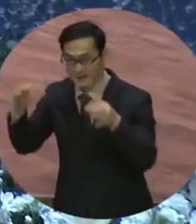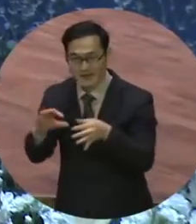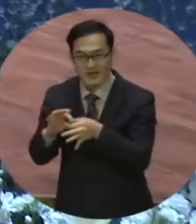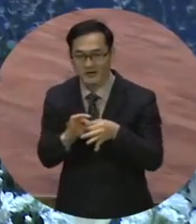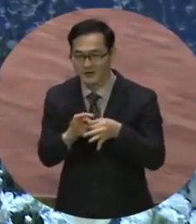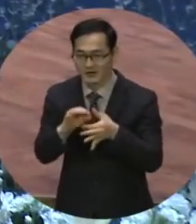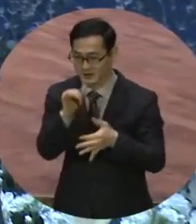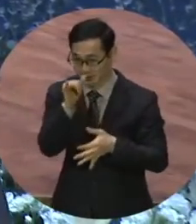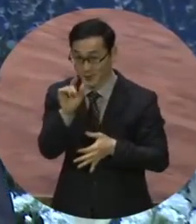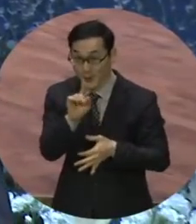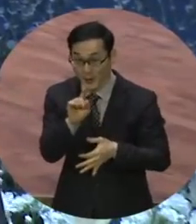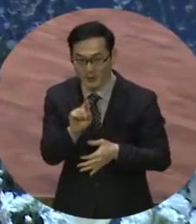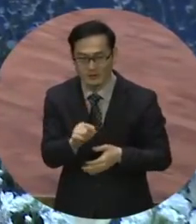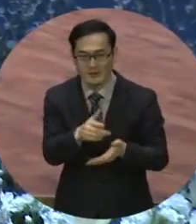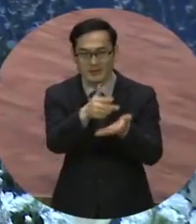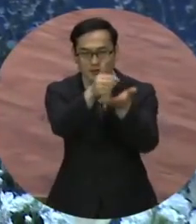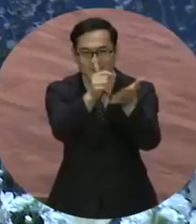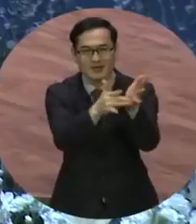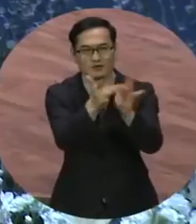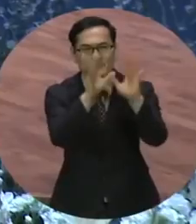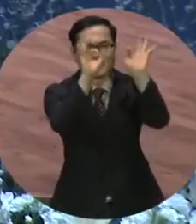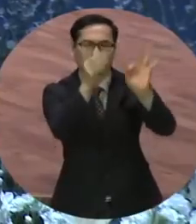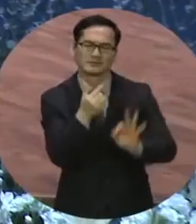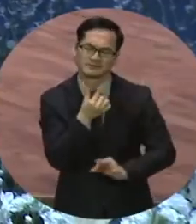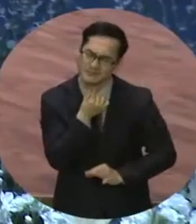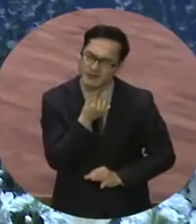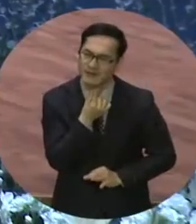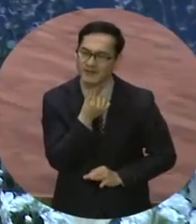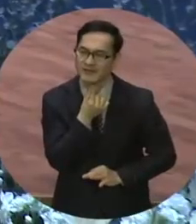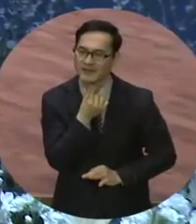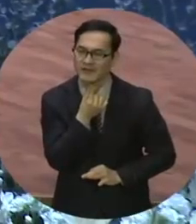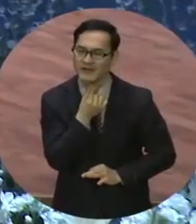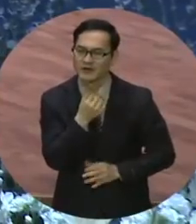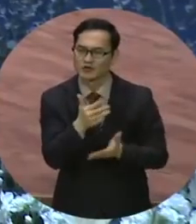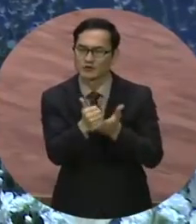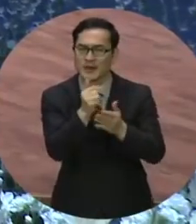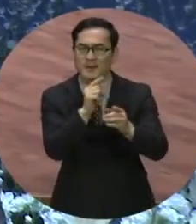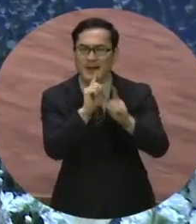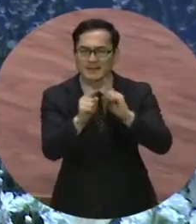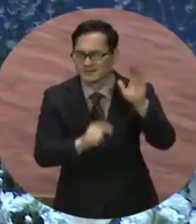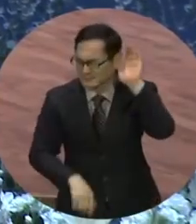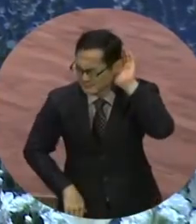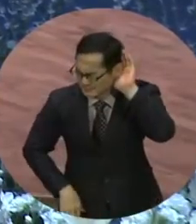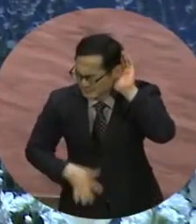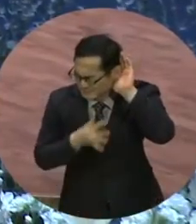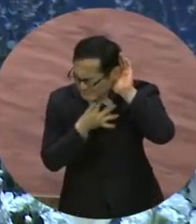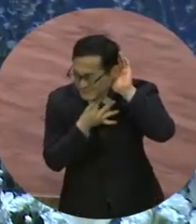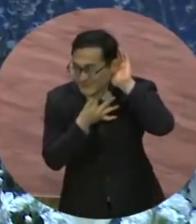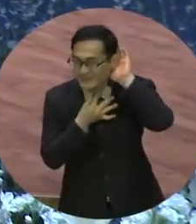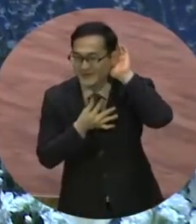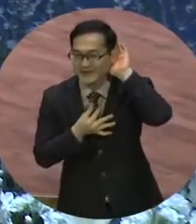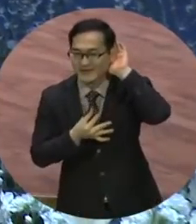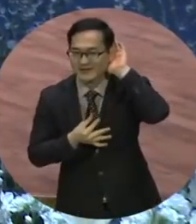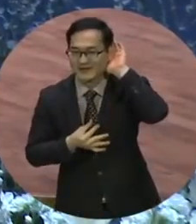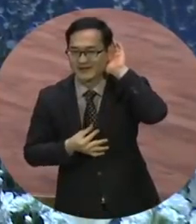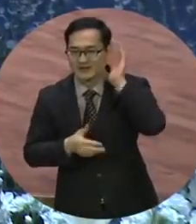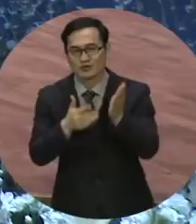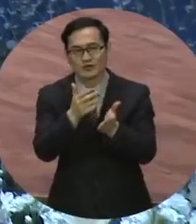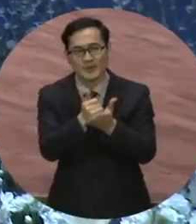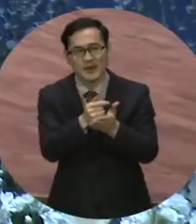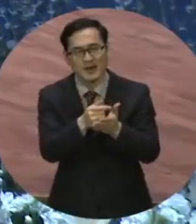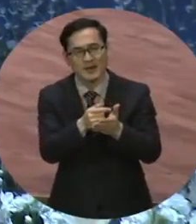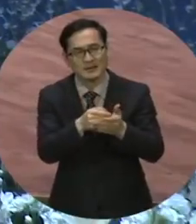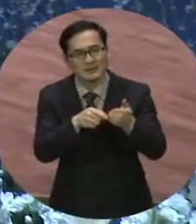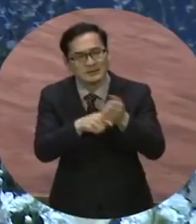주님을 만나보고 싶어 하는 마음, 주님의 음성을 듣고 싶어 하는 마음, 주님의 뜻을 알고 싶어